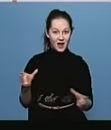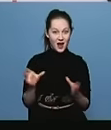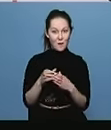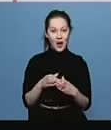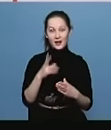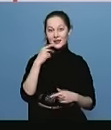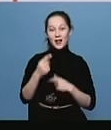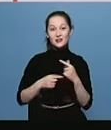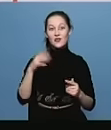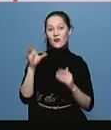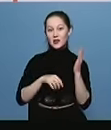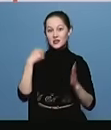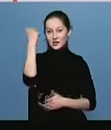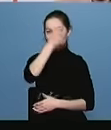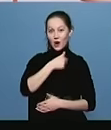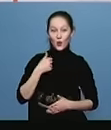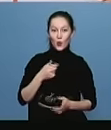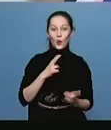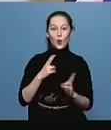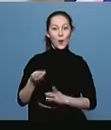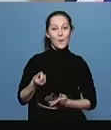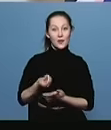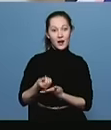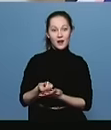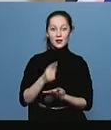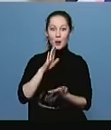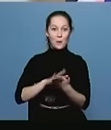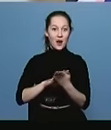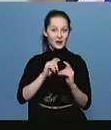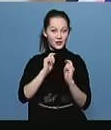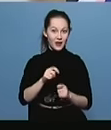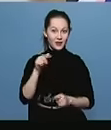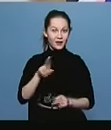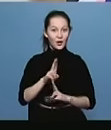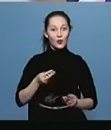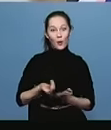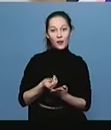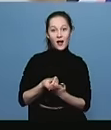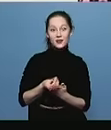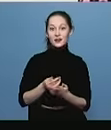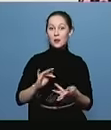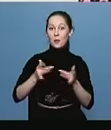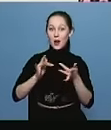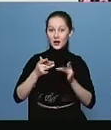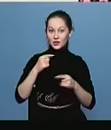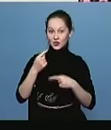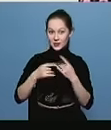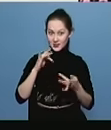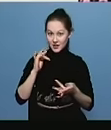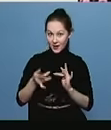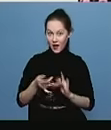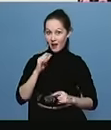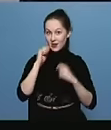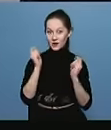традиционно в конце года поощряют добросовестных плательщиков за коммунальные услуги. А вот тех, кто платит по электронным квитанциям через интернет,